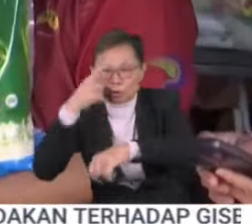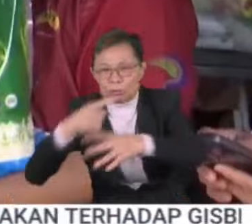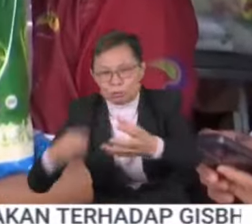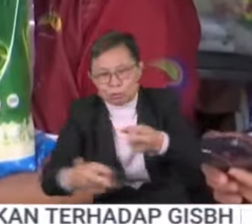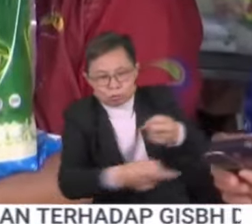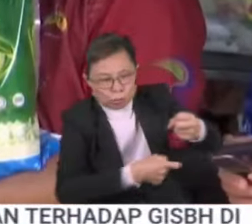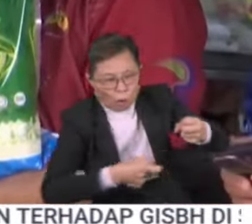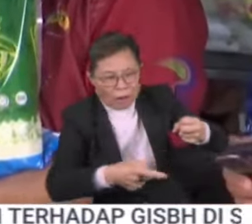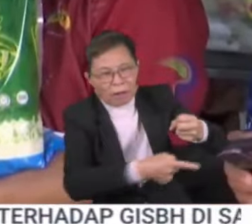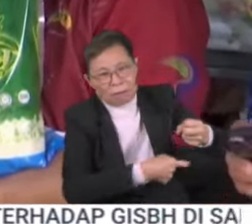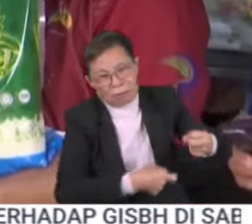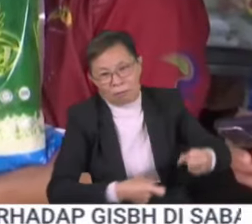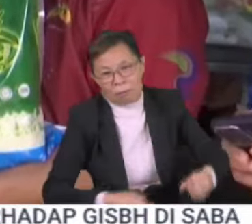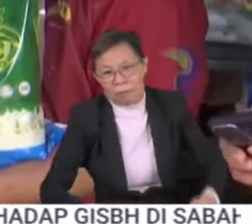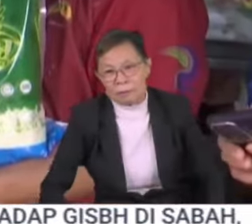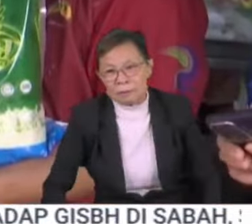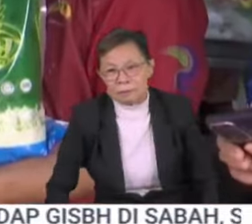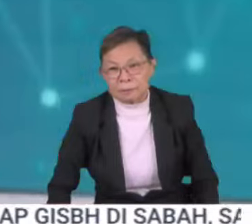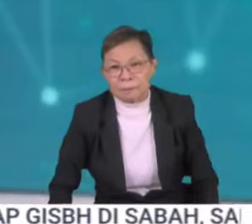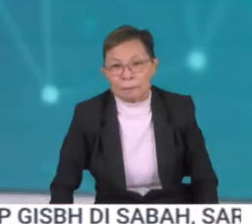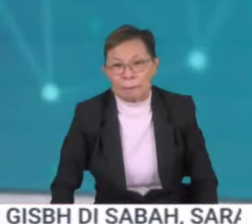dituai.